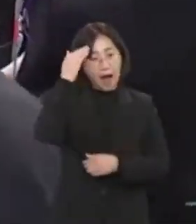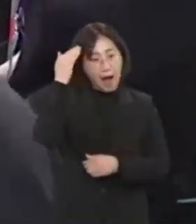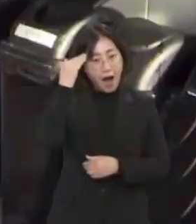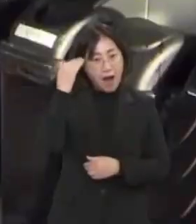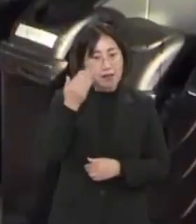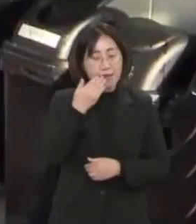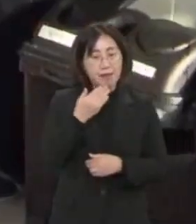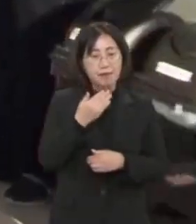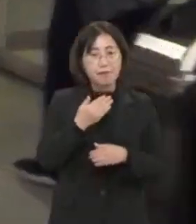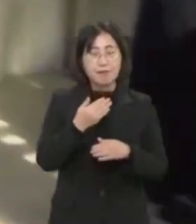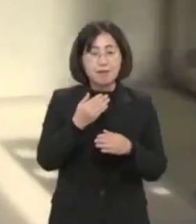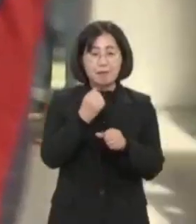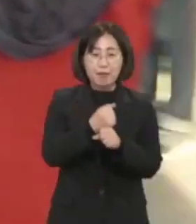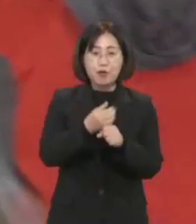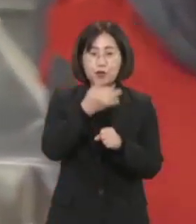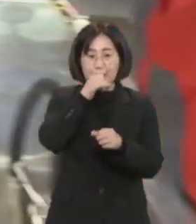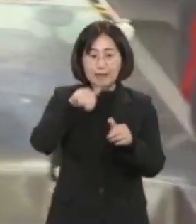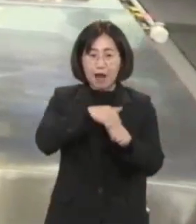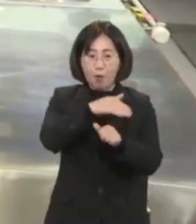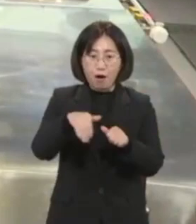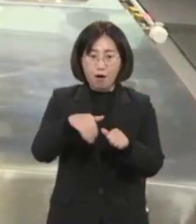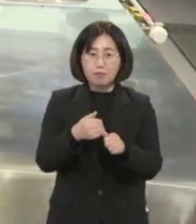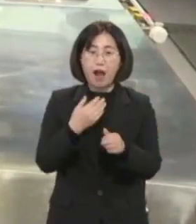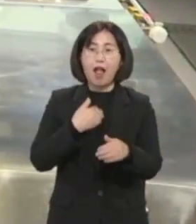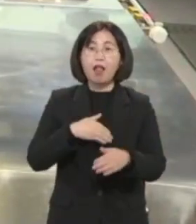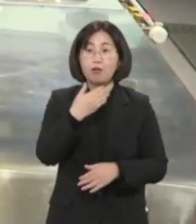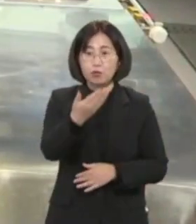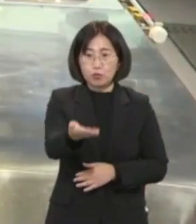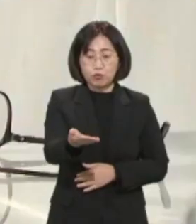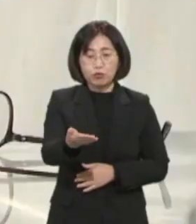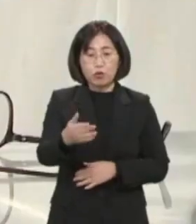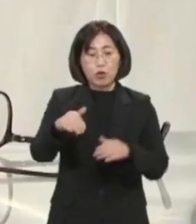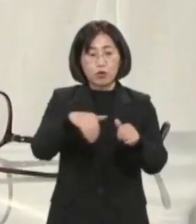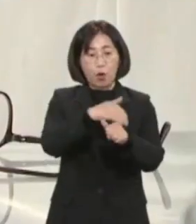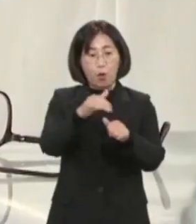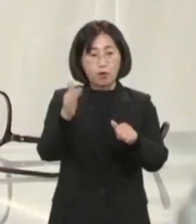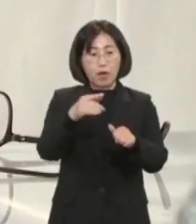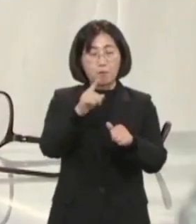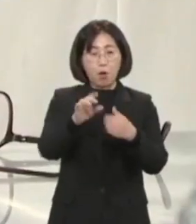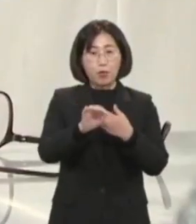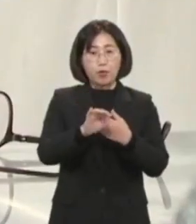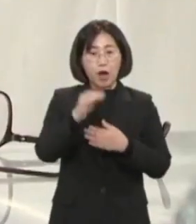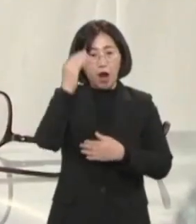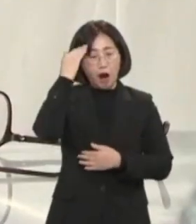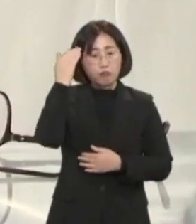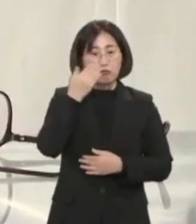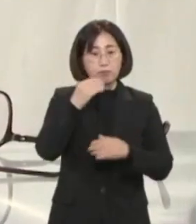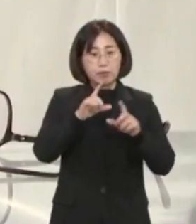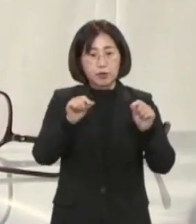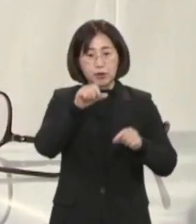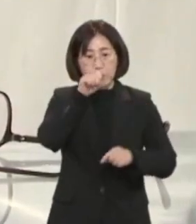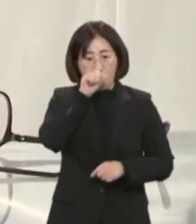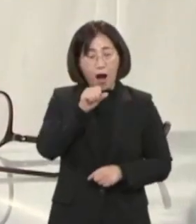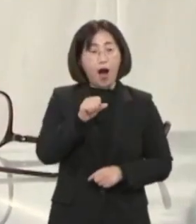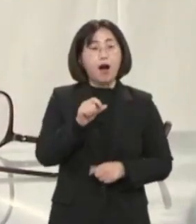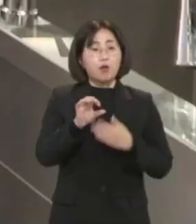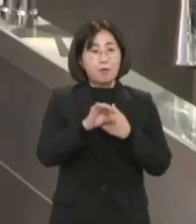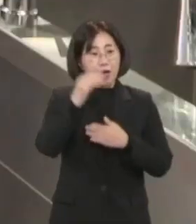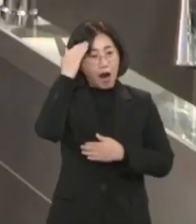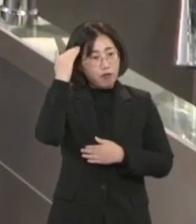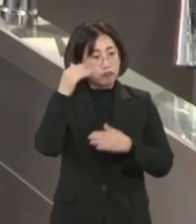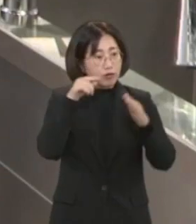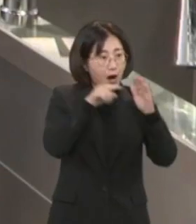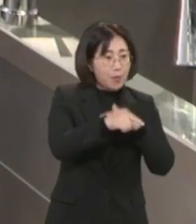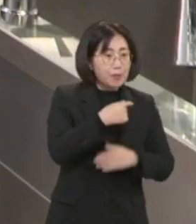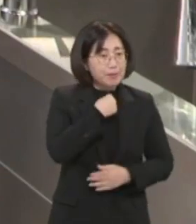우리가 제공하자 그래서 어느 정도 생활화 됐을 때 야 나 한식 정말 좋은데 오리지 어떨까면 한국도 방문해보고 쉽게 만들고